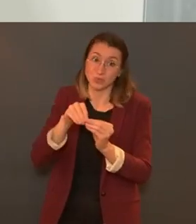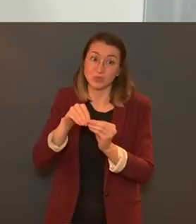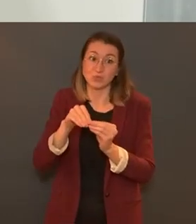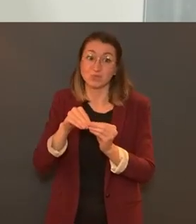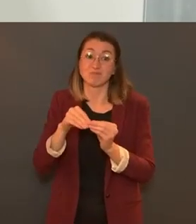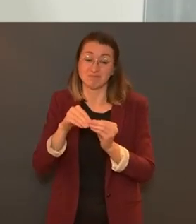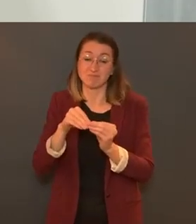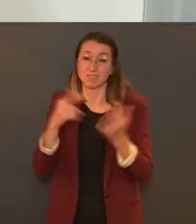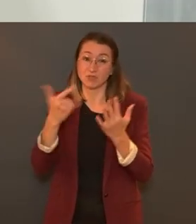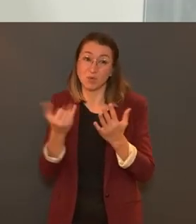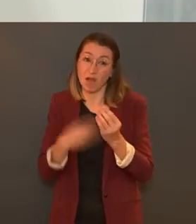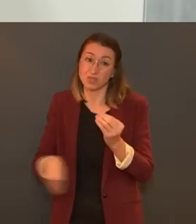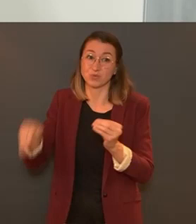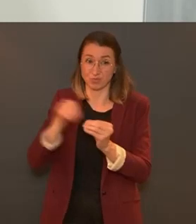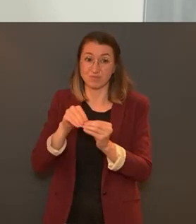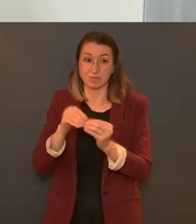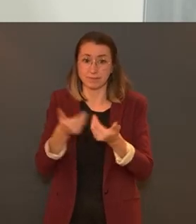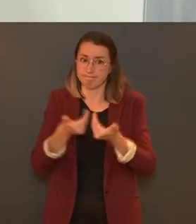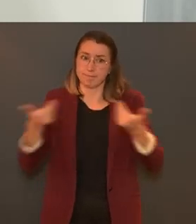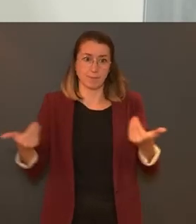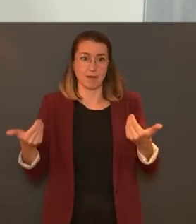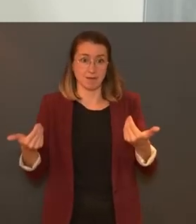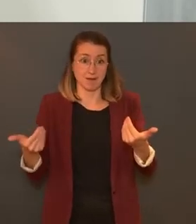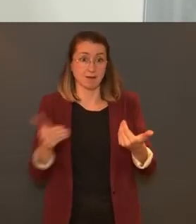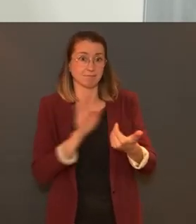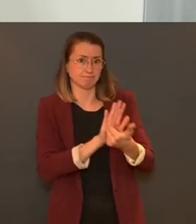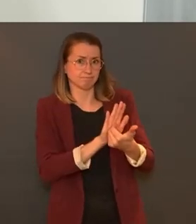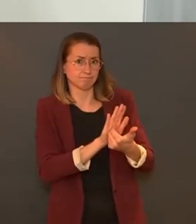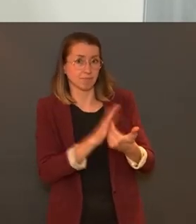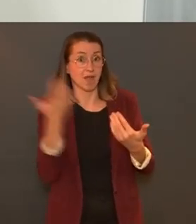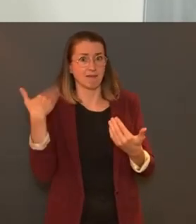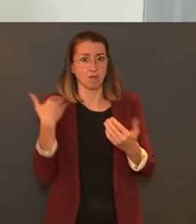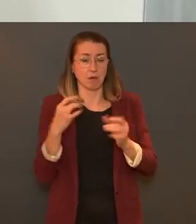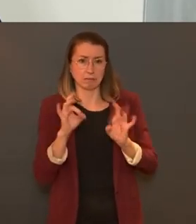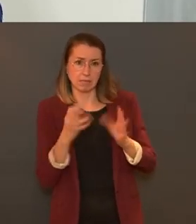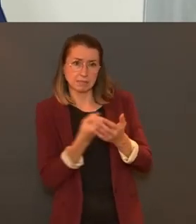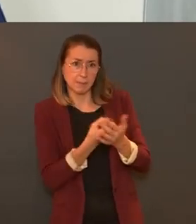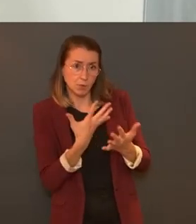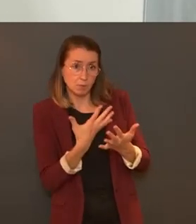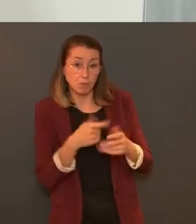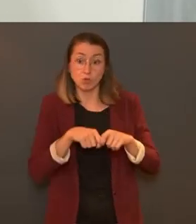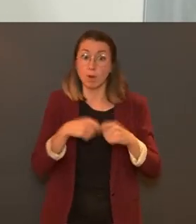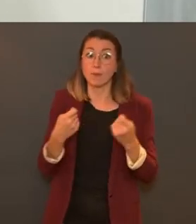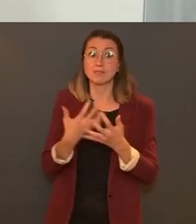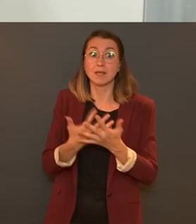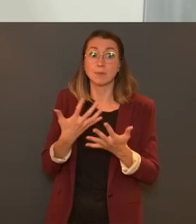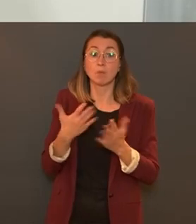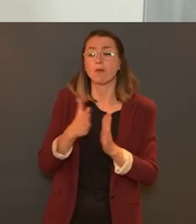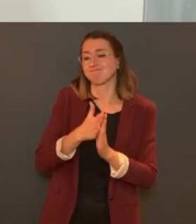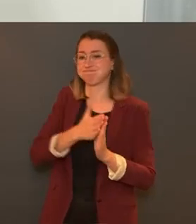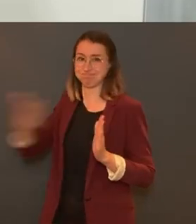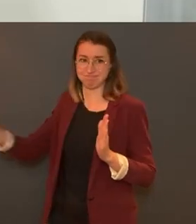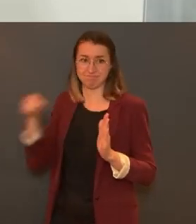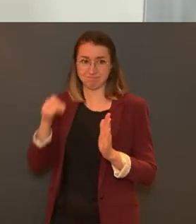devez faire la distinction entre je suis symptomatique ou je ne suis asymptomatique. Si au départ vous êtes asymptomatique et